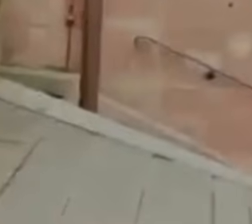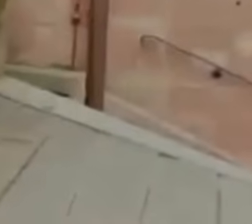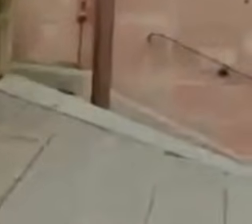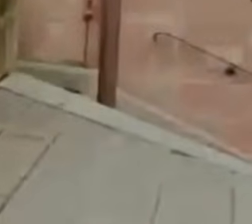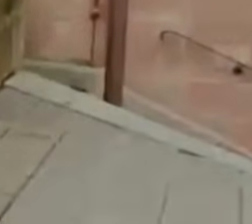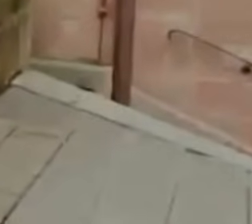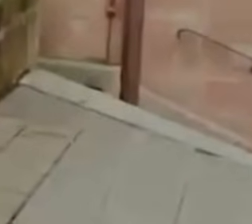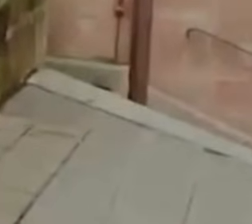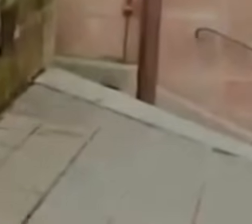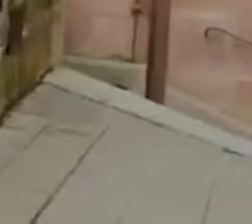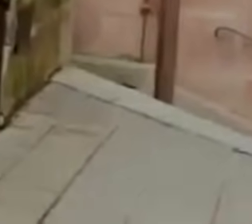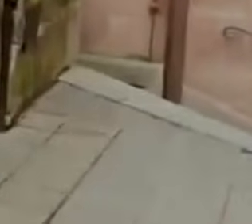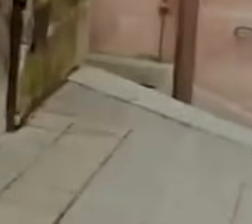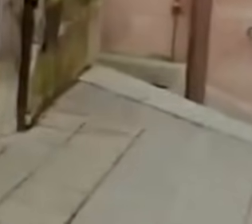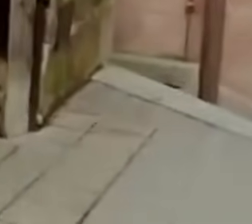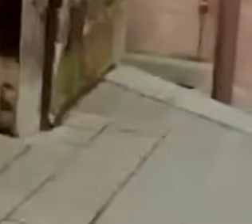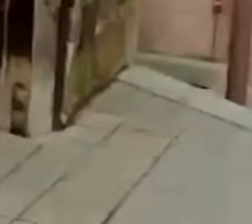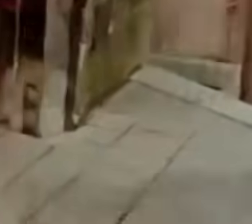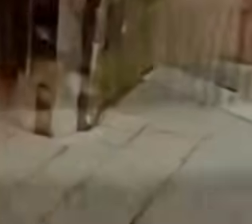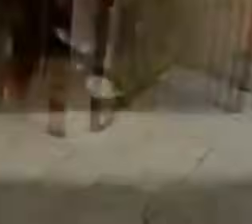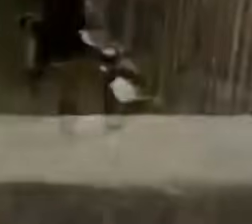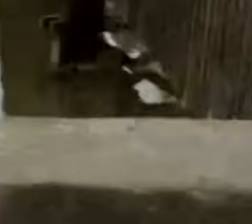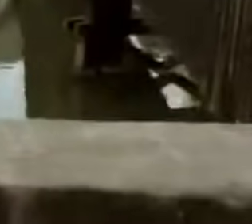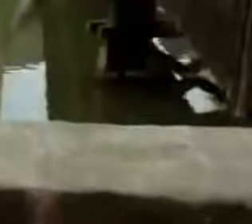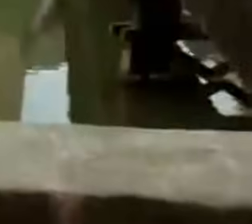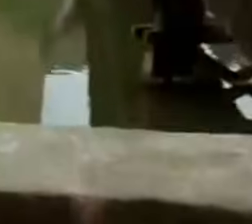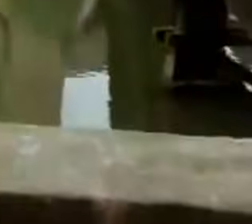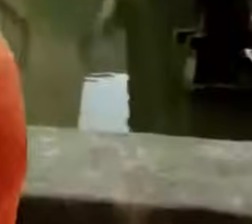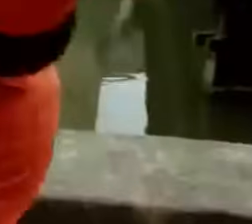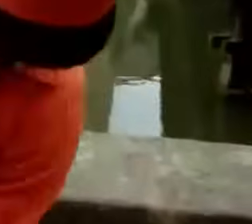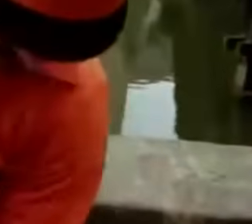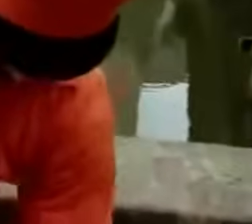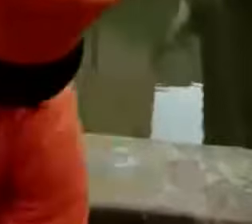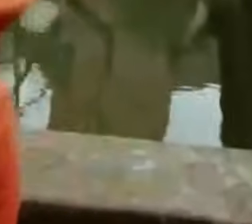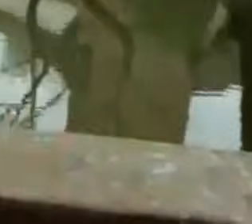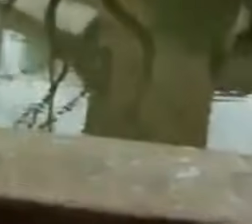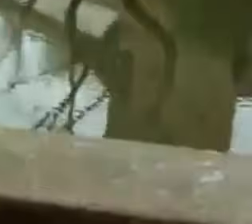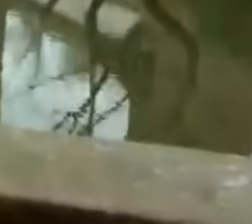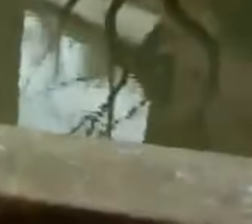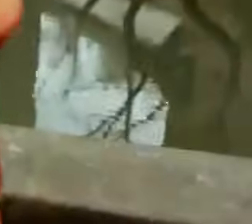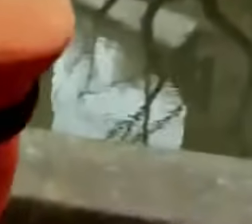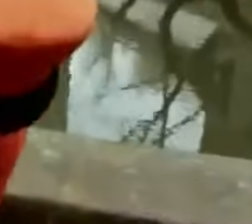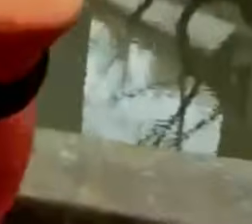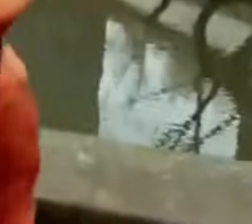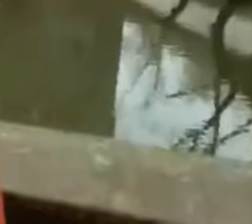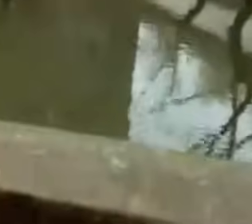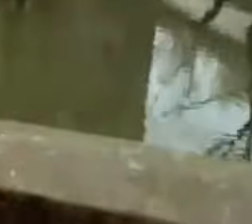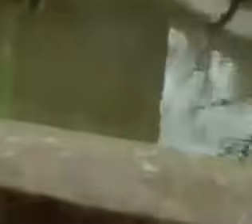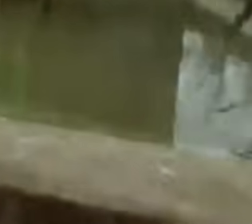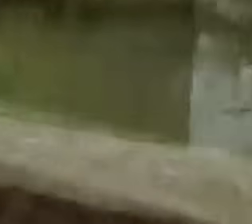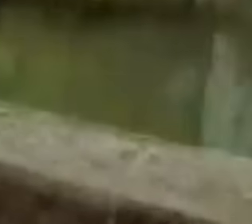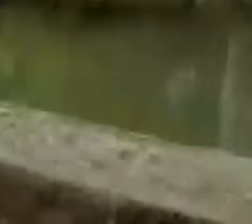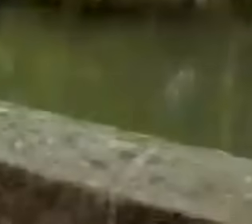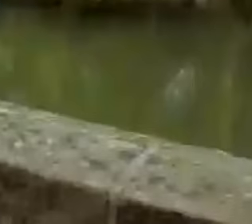Ergun nehirden geçen tahta köprünün başladığı yerden itibaren yol boyu nehrin yolundaki taş yolu süpürüyor. Nehrin